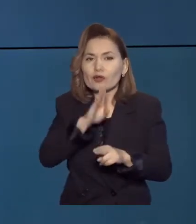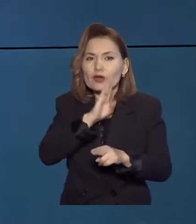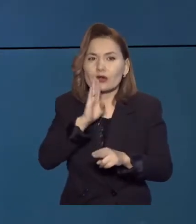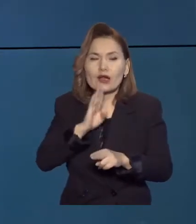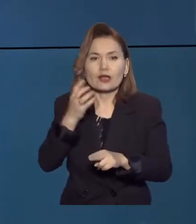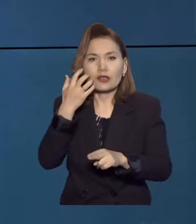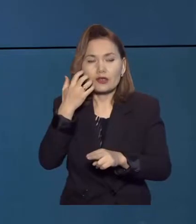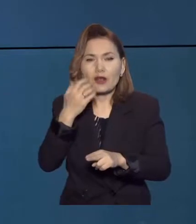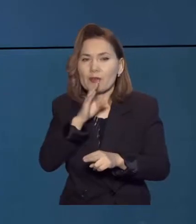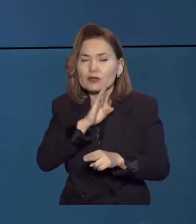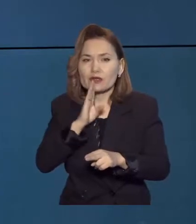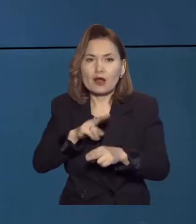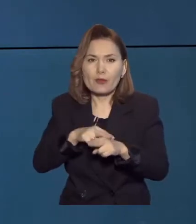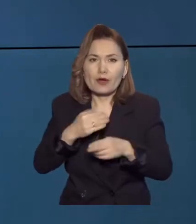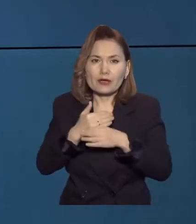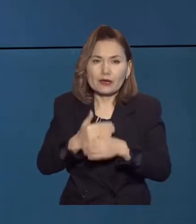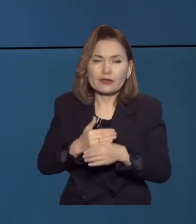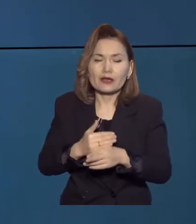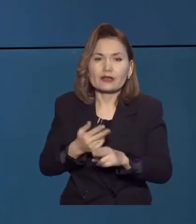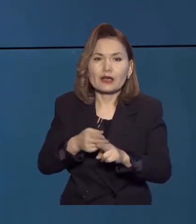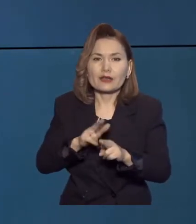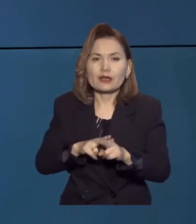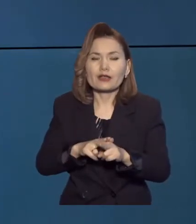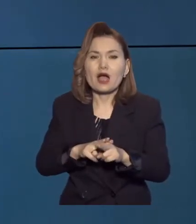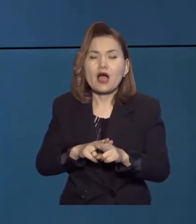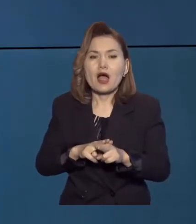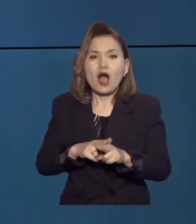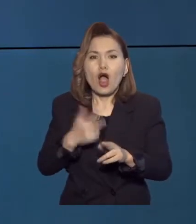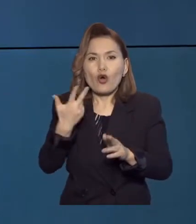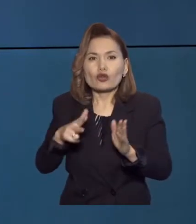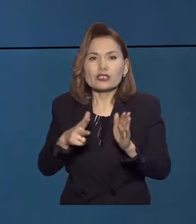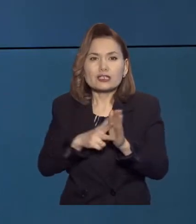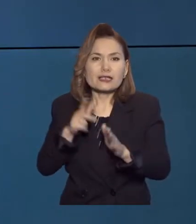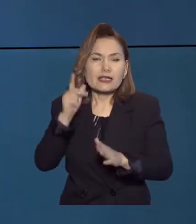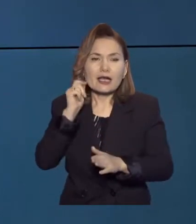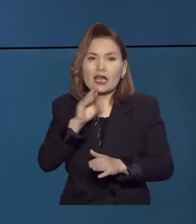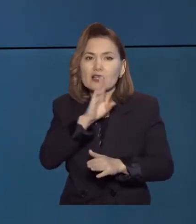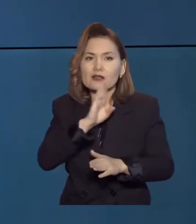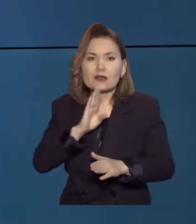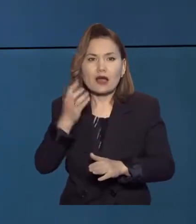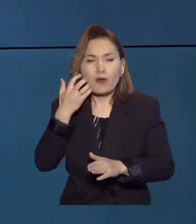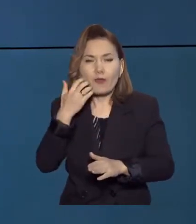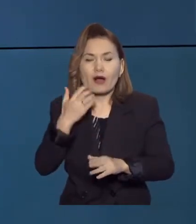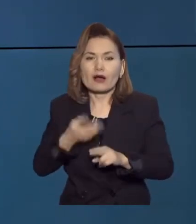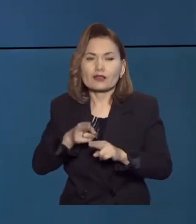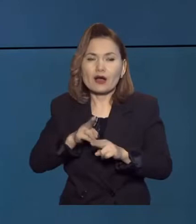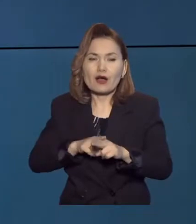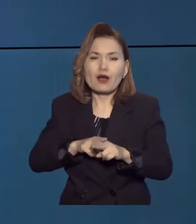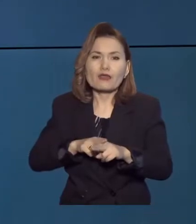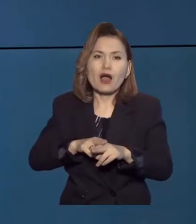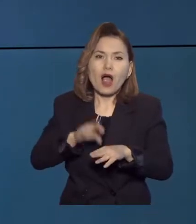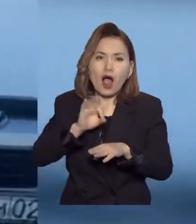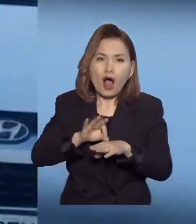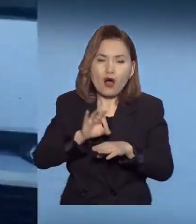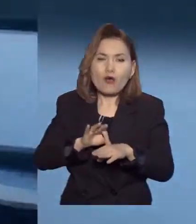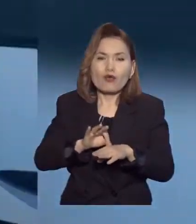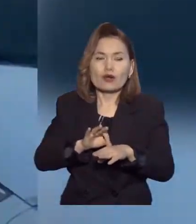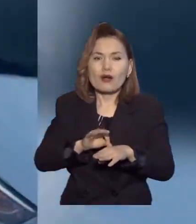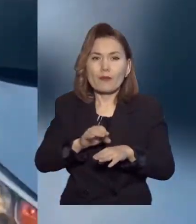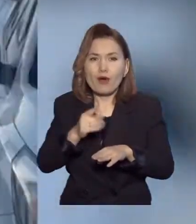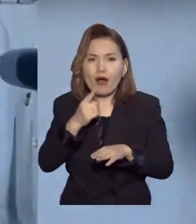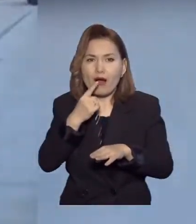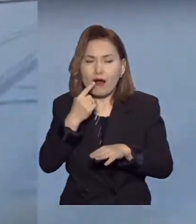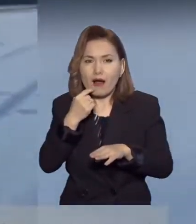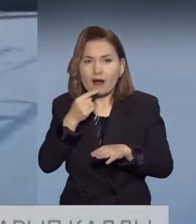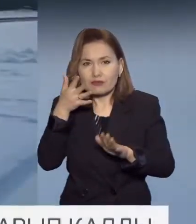Алматы поезда болған. 8 айлық жүктілігі бар 38 жастағы келіншек кенеттен ауырып қан кеткен. Поез шұғыл